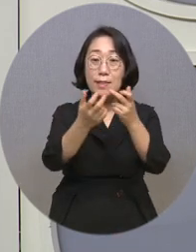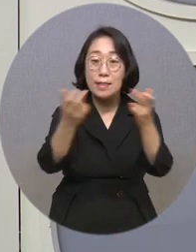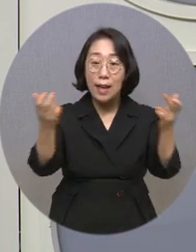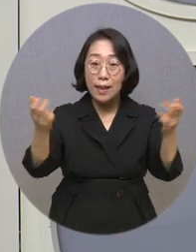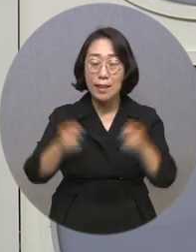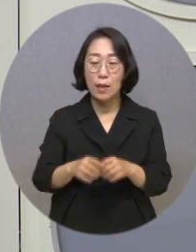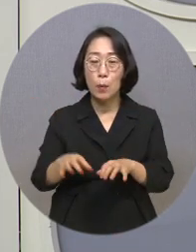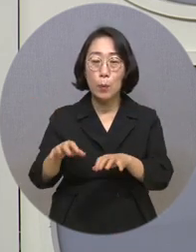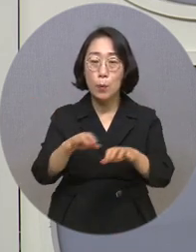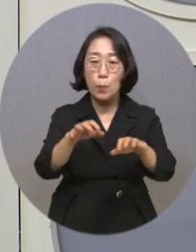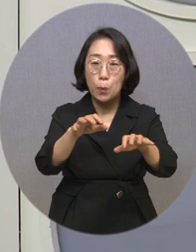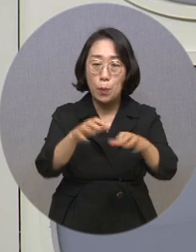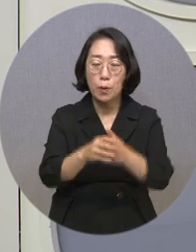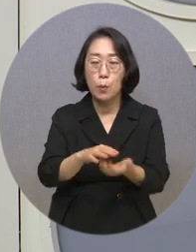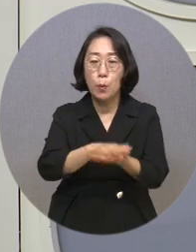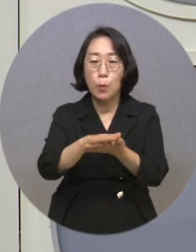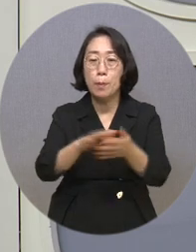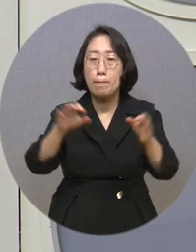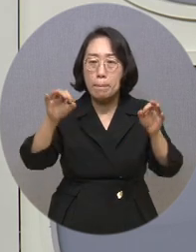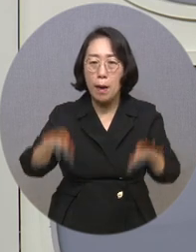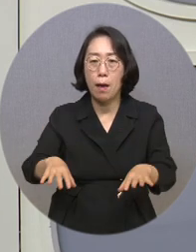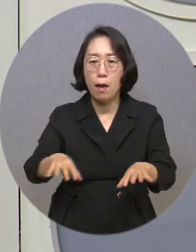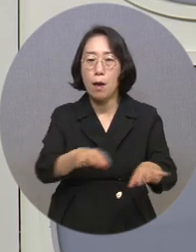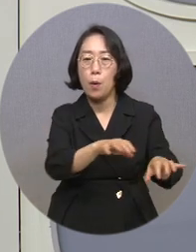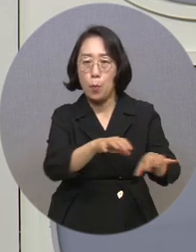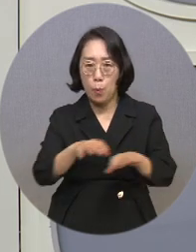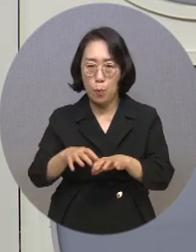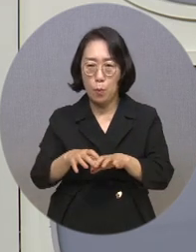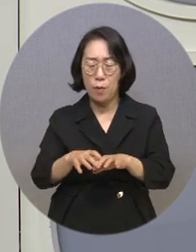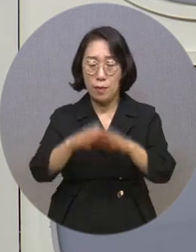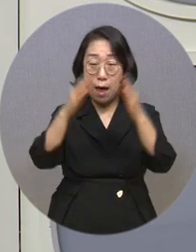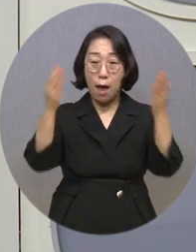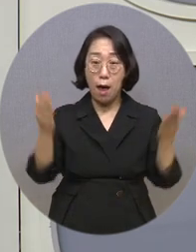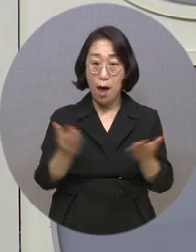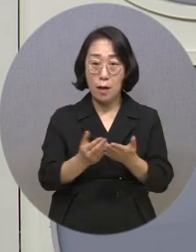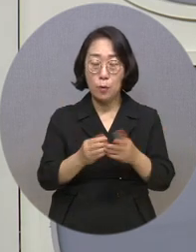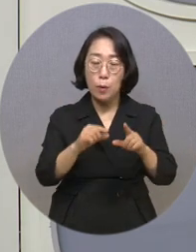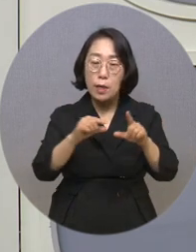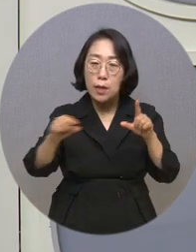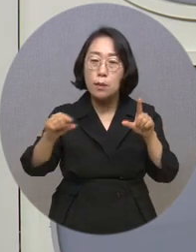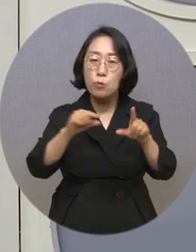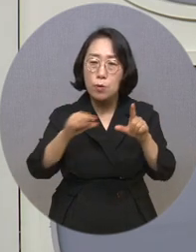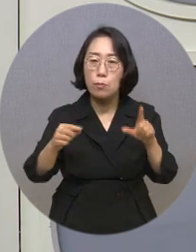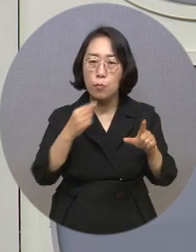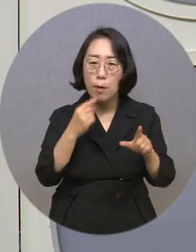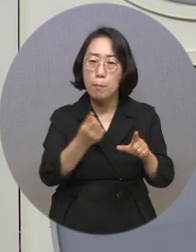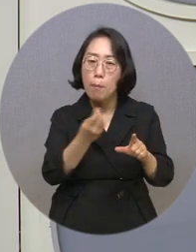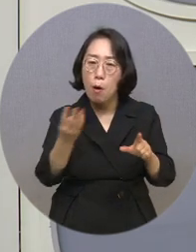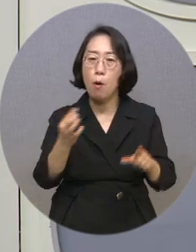놀다 온다는 것뿐이 할 수가 없어요. 그것도 다 못 가고 몇 분씩만 모시고 나갈 수밖에